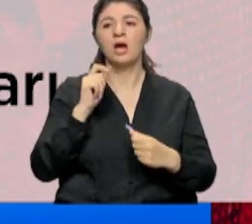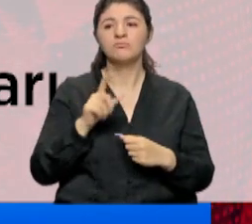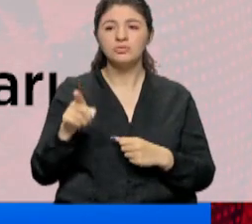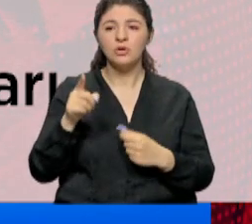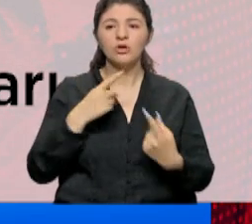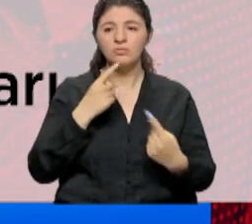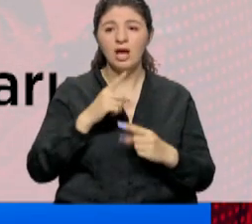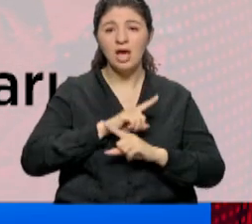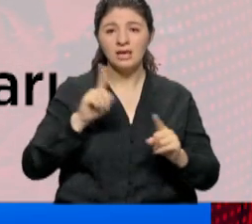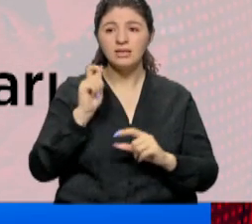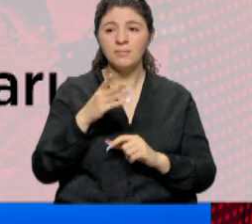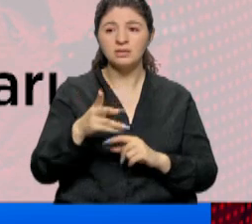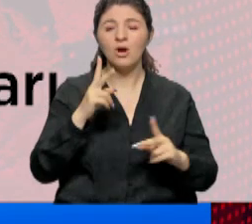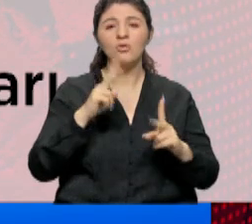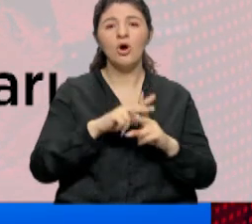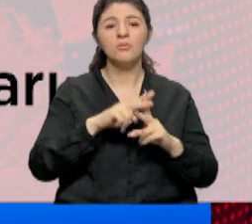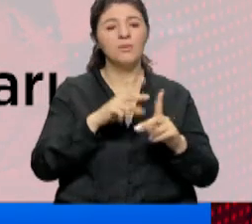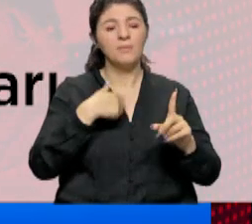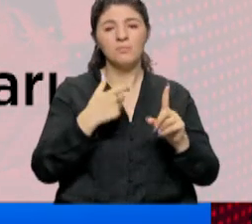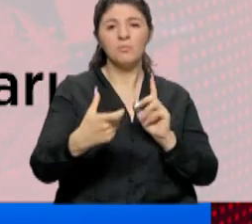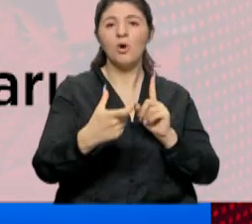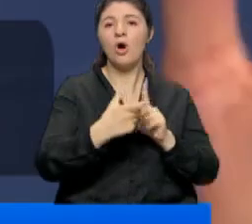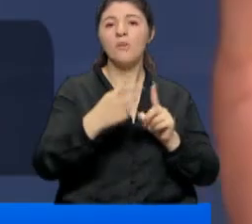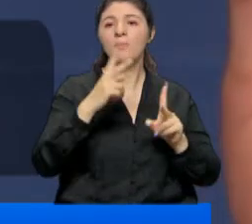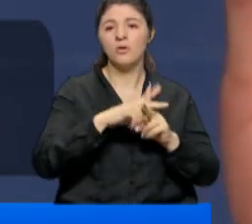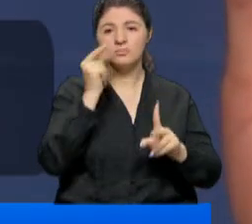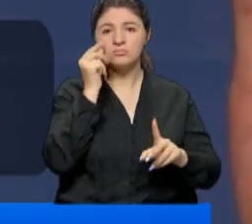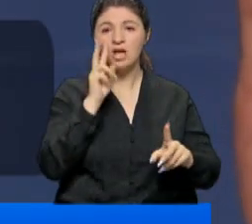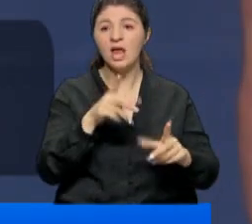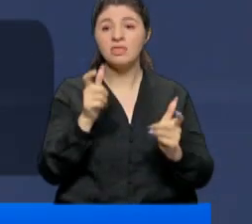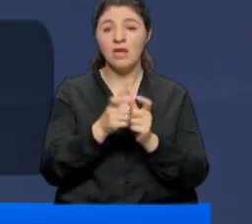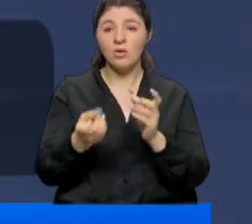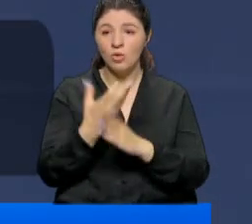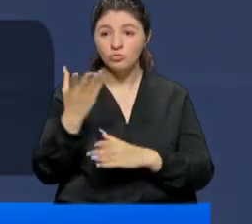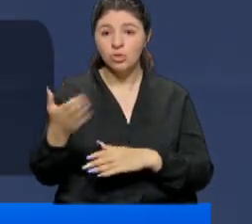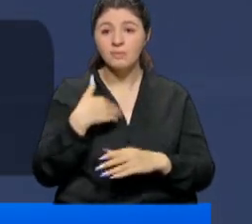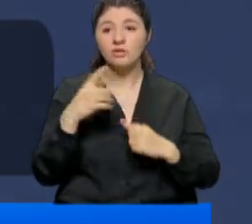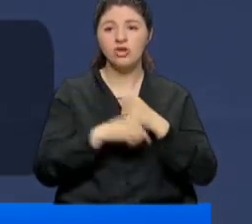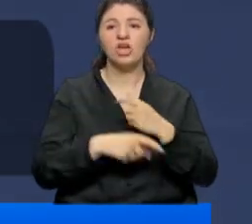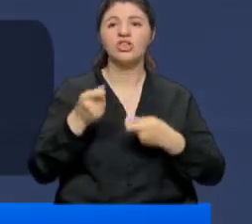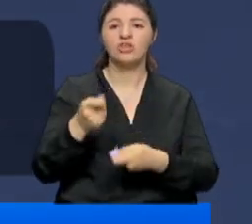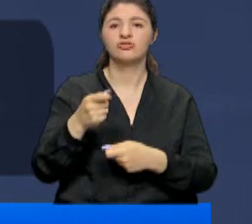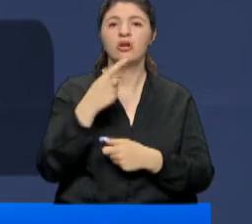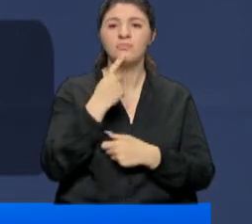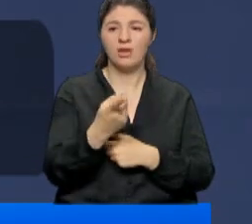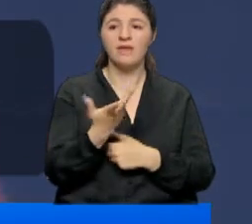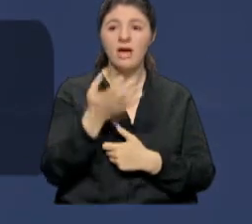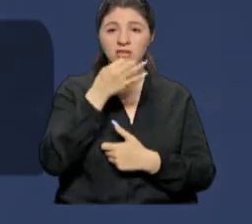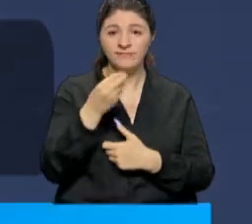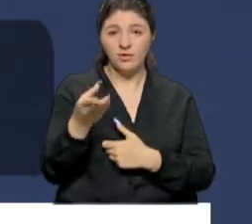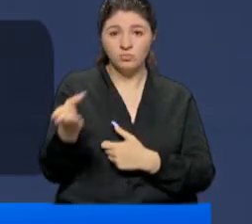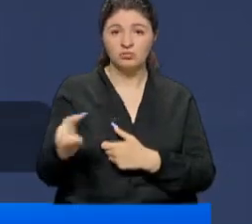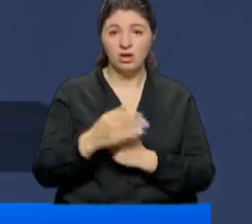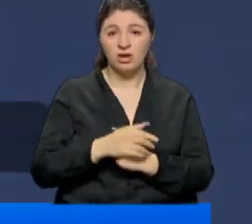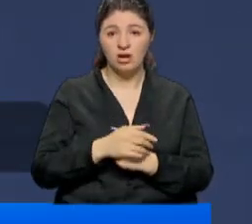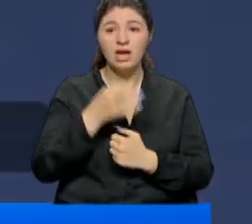konuşmuş bu konuşmaları inkâr ederse koruma polisi şahittir değerli kırmızı ben terörist yetiştirir ve izin